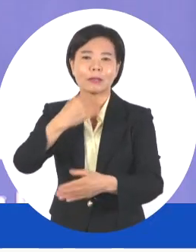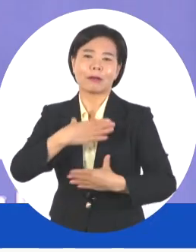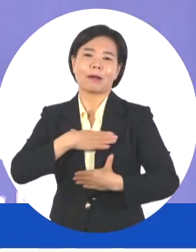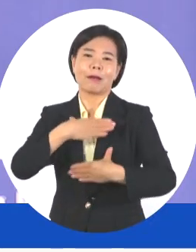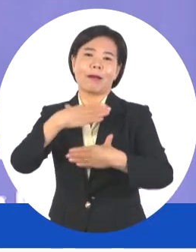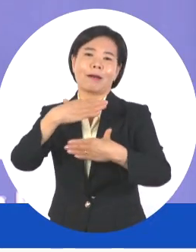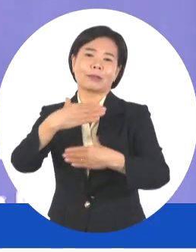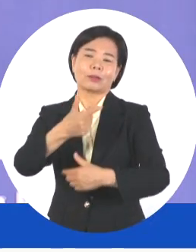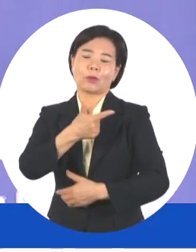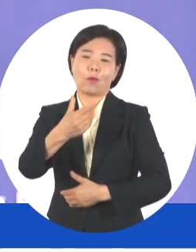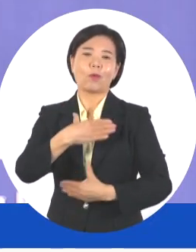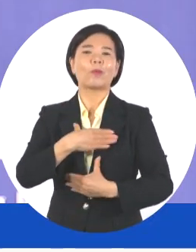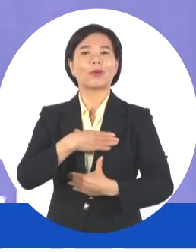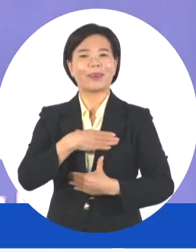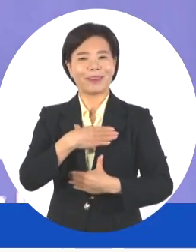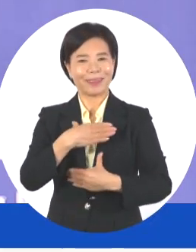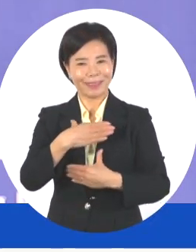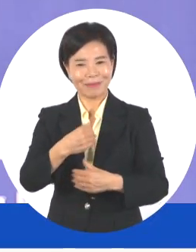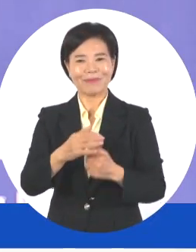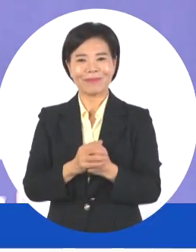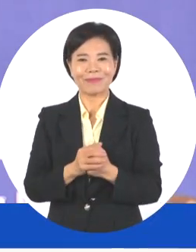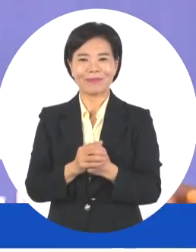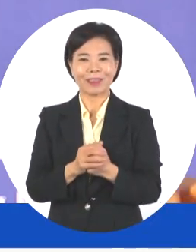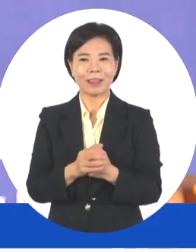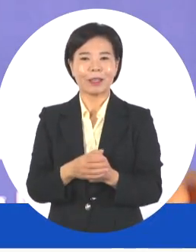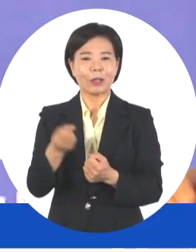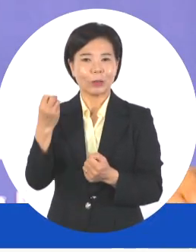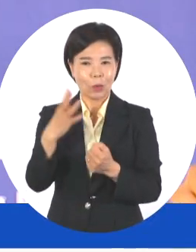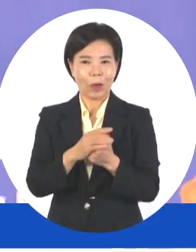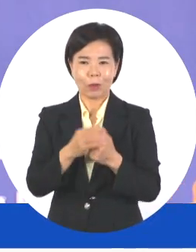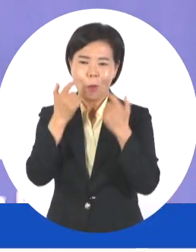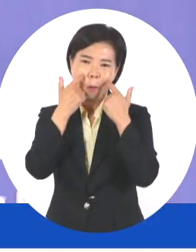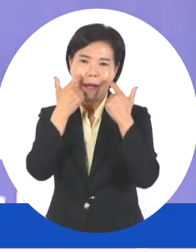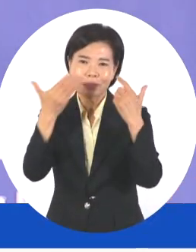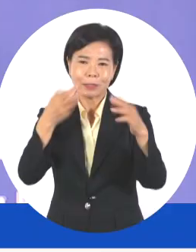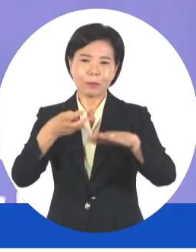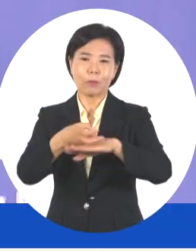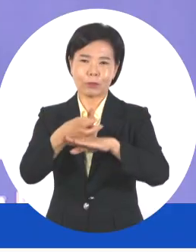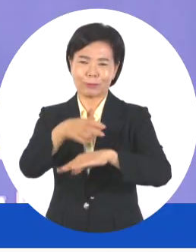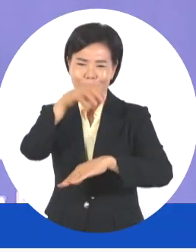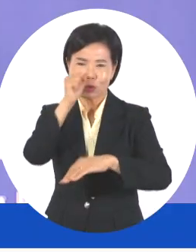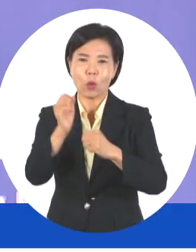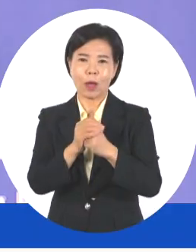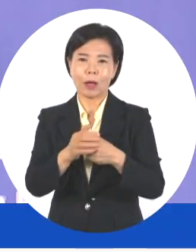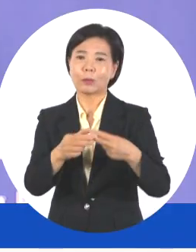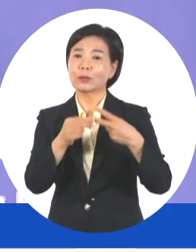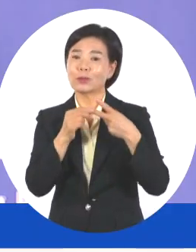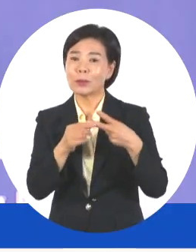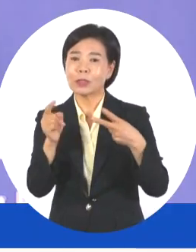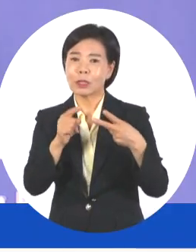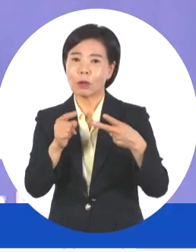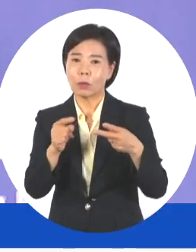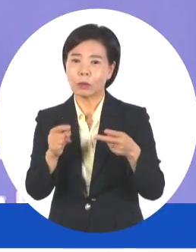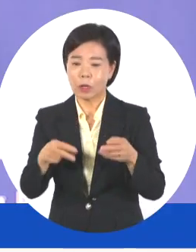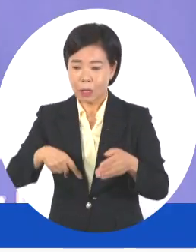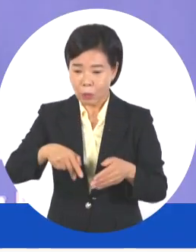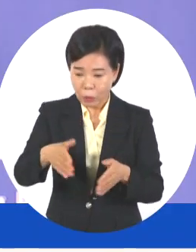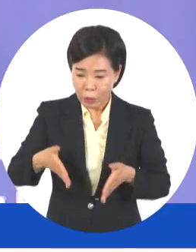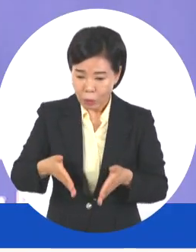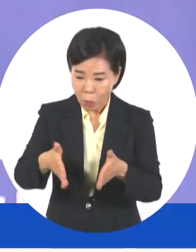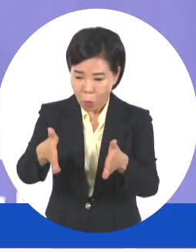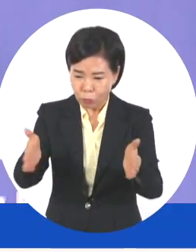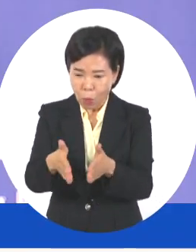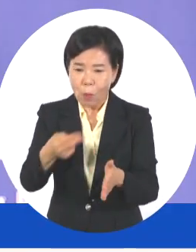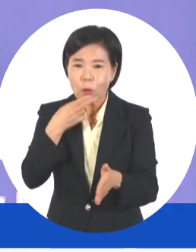있어서 시민의 편리성을 더욱더 확고히 하게 된다는 점 가장 중요한 겁니다. 두 번째는 인도폭을 줄이지 않아도